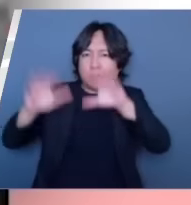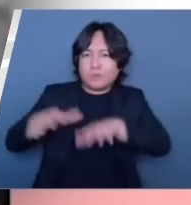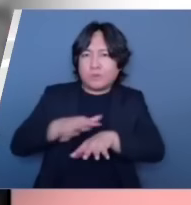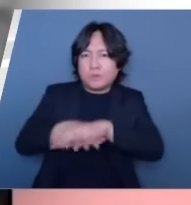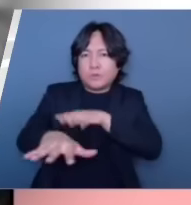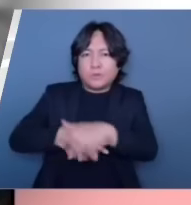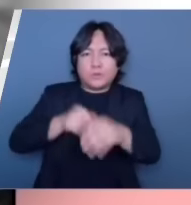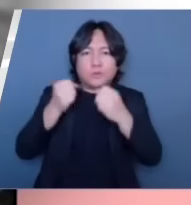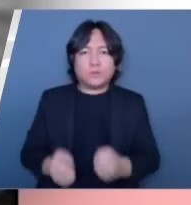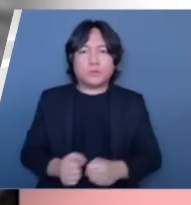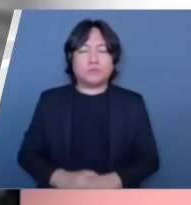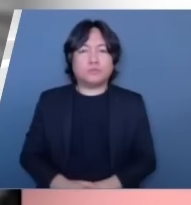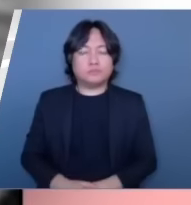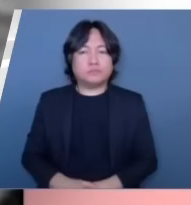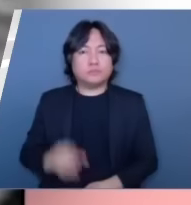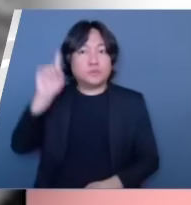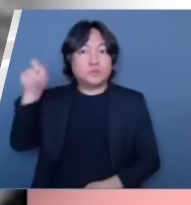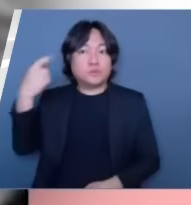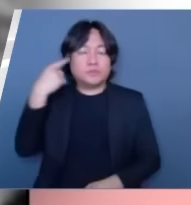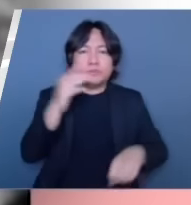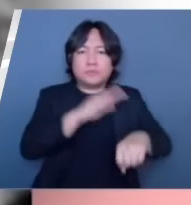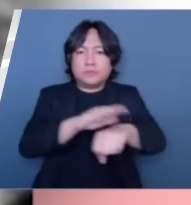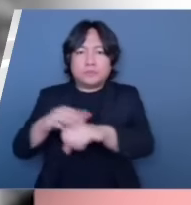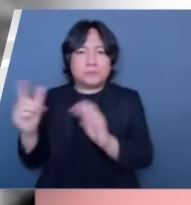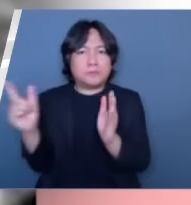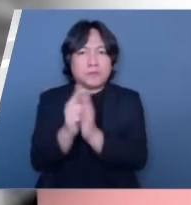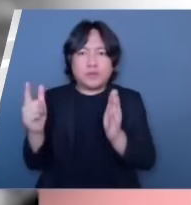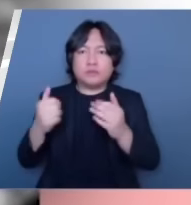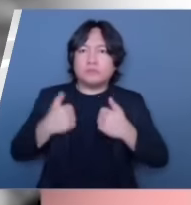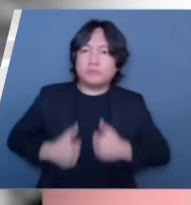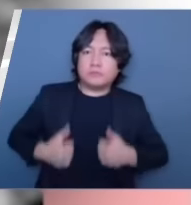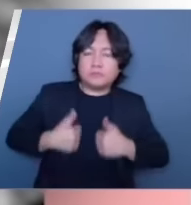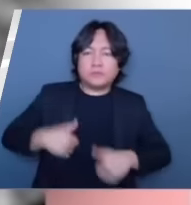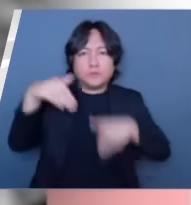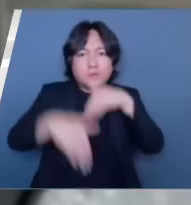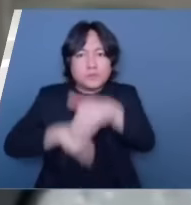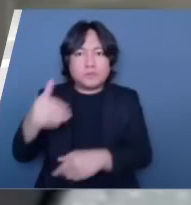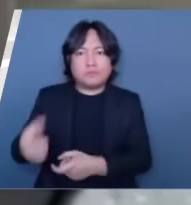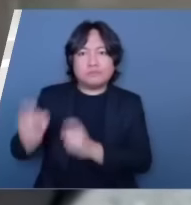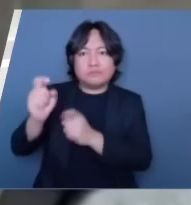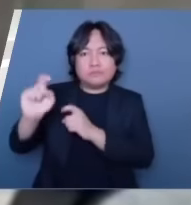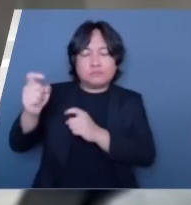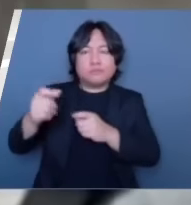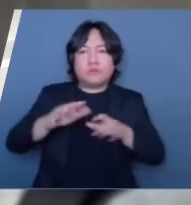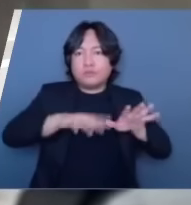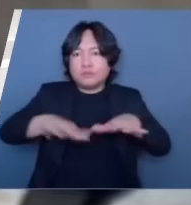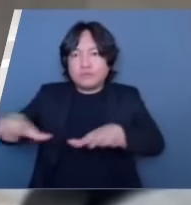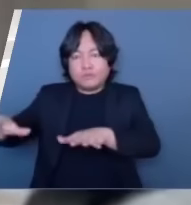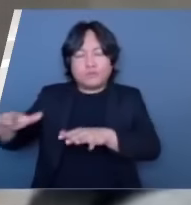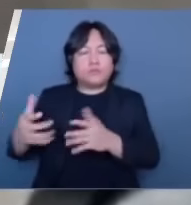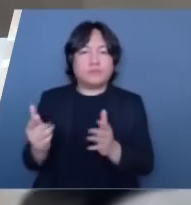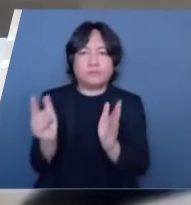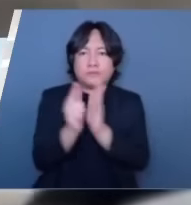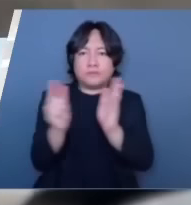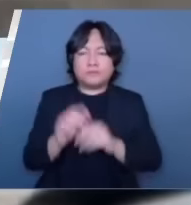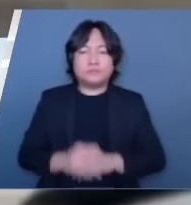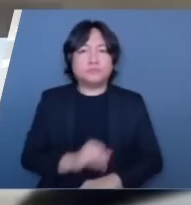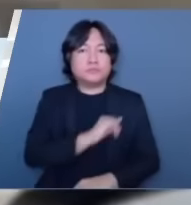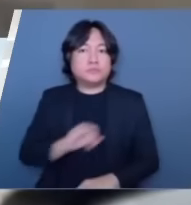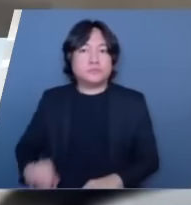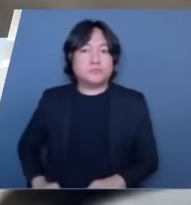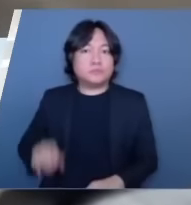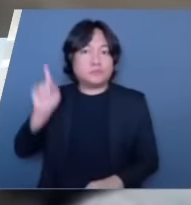ang mga otoridad na bawal muna ang pagligo, paglalayag at pangingisda sa mga ilog at sa dagat. Ayon sa Isabela Provincial Disaster Risk Reduction